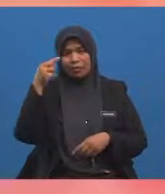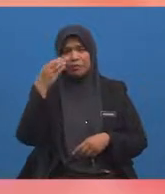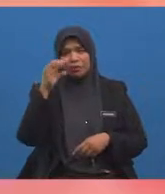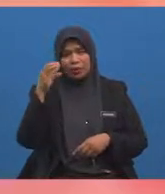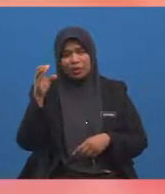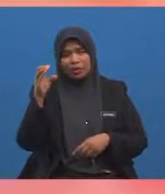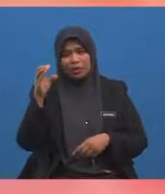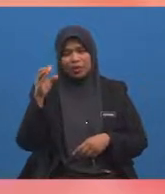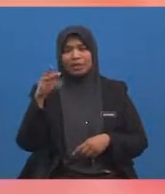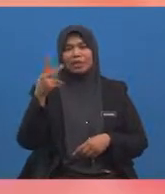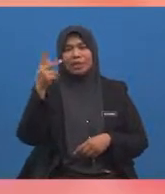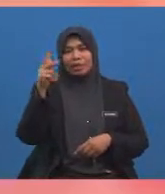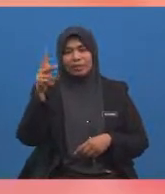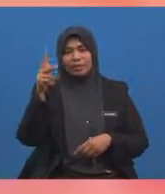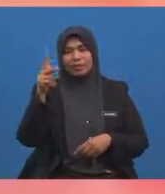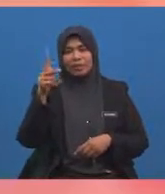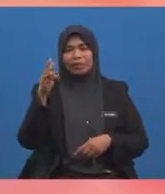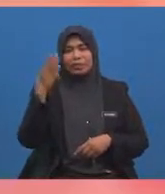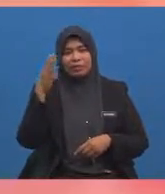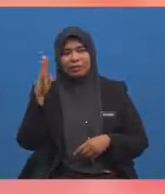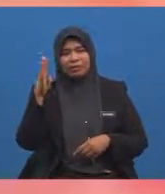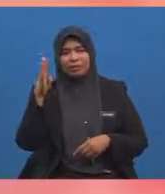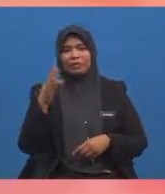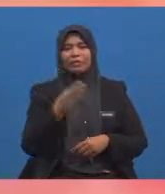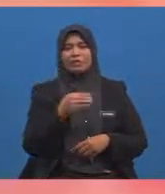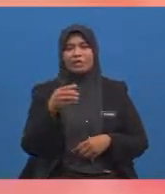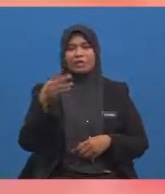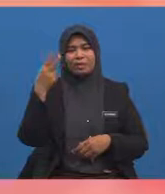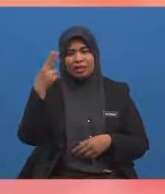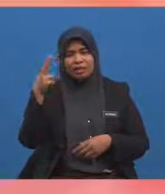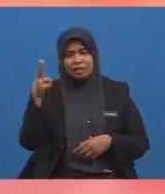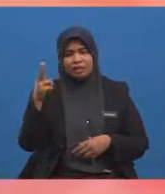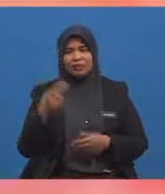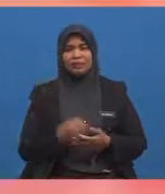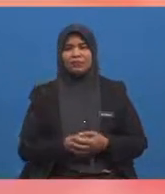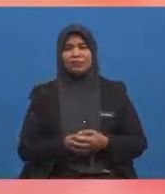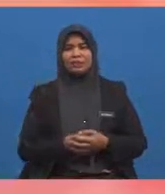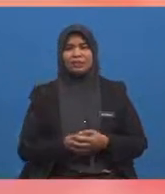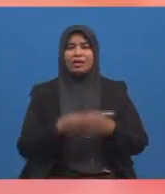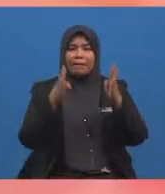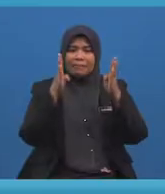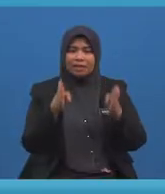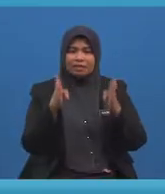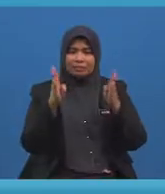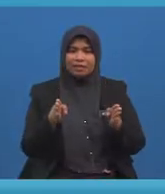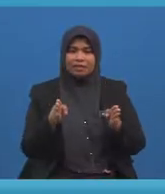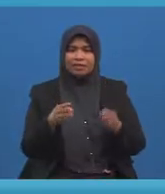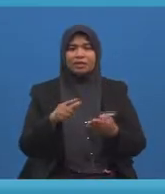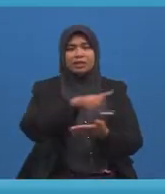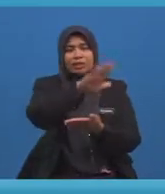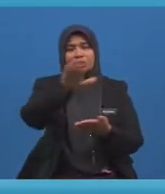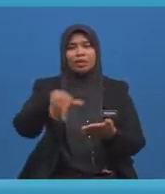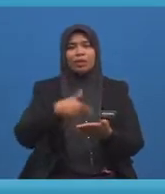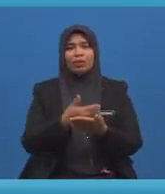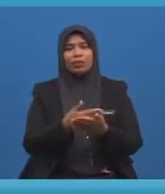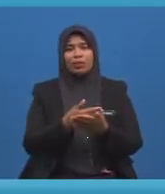coklat, kelabu, kebiruan dan kehijauan. Bangsa-bangsa di seluruh